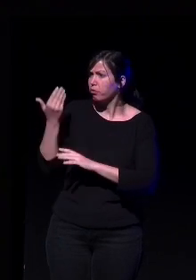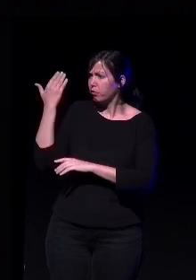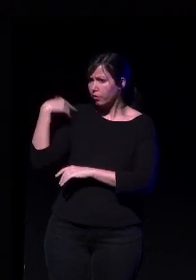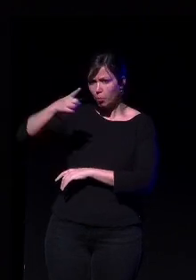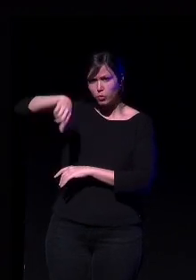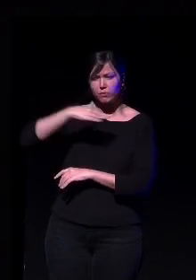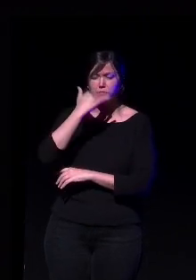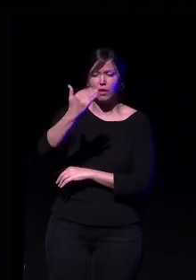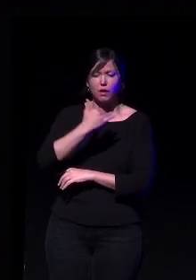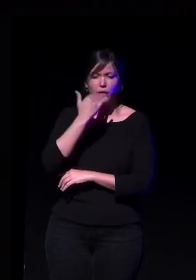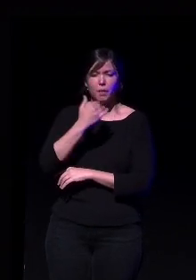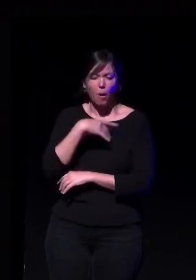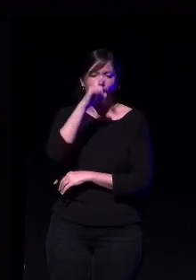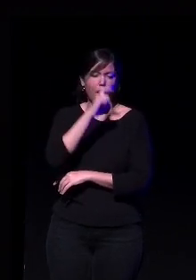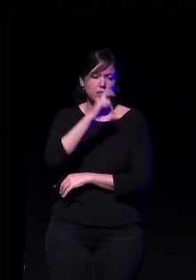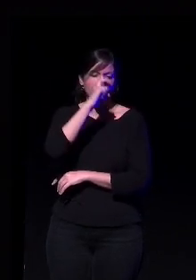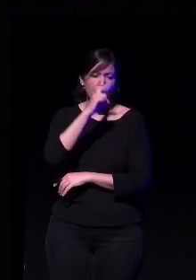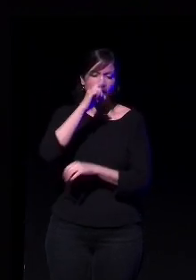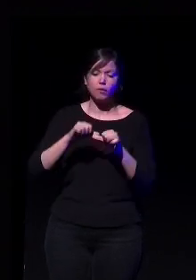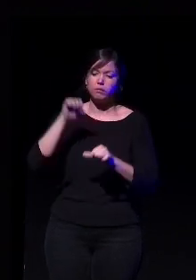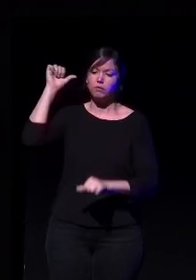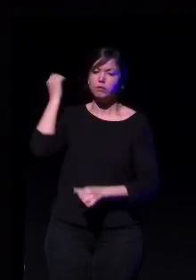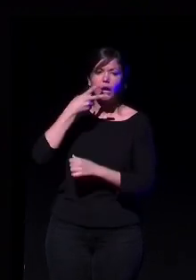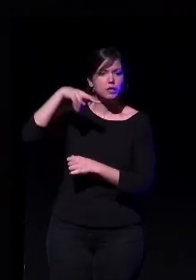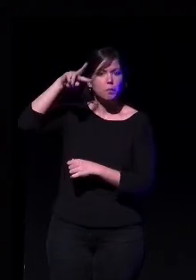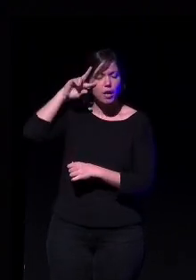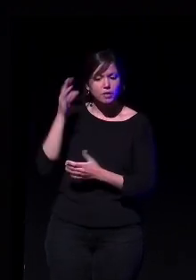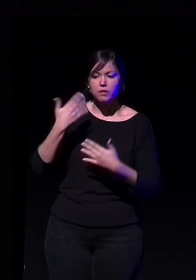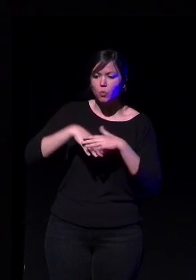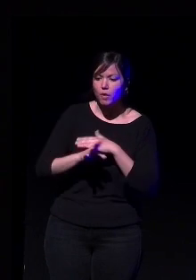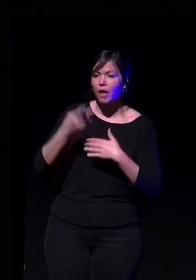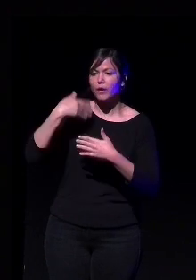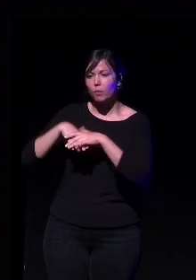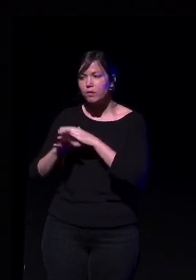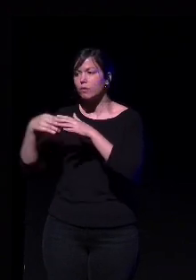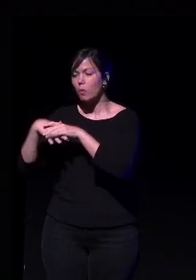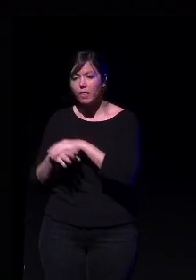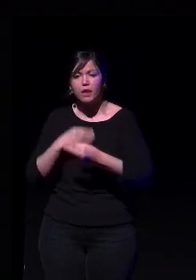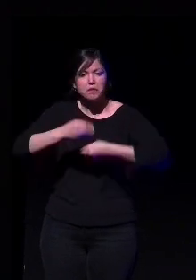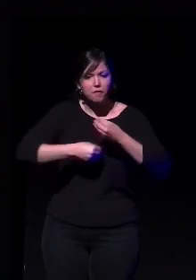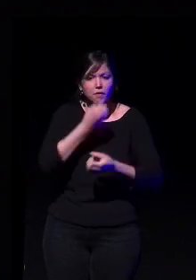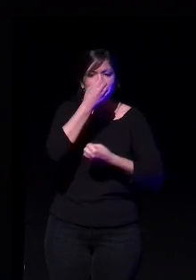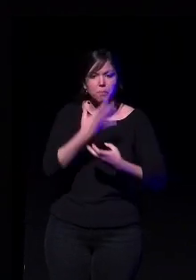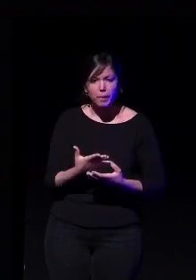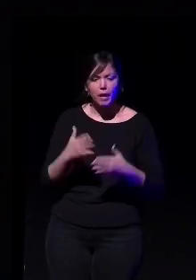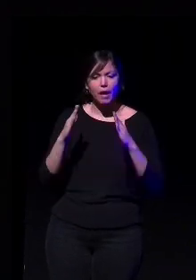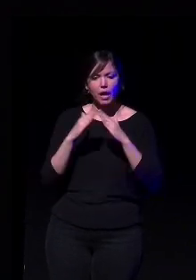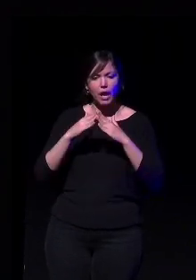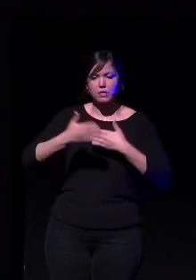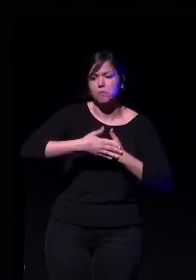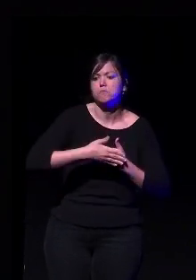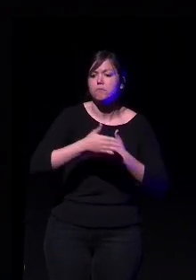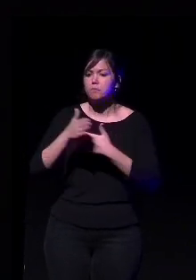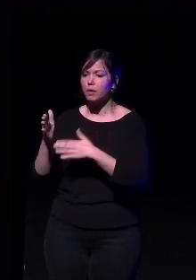bé, dècades on estem acumulant experiències i saber fer, obrint les portes de casa nostra